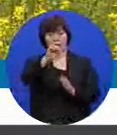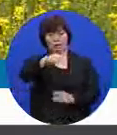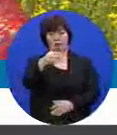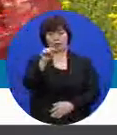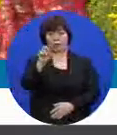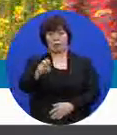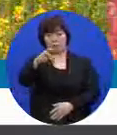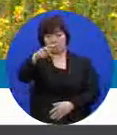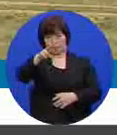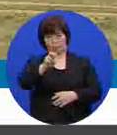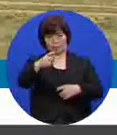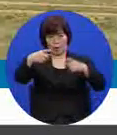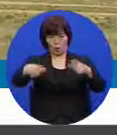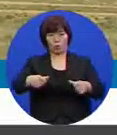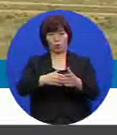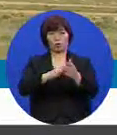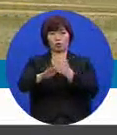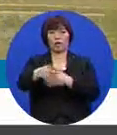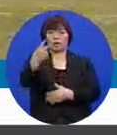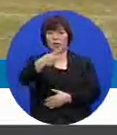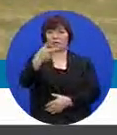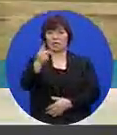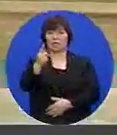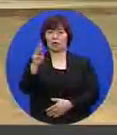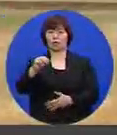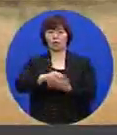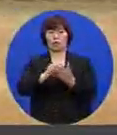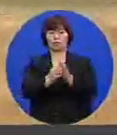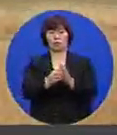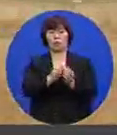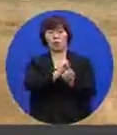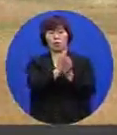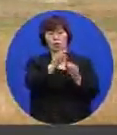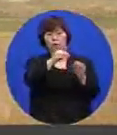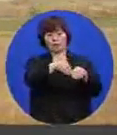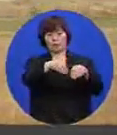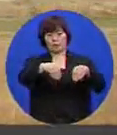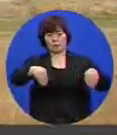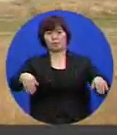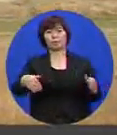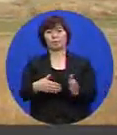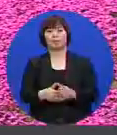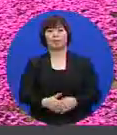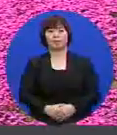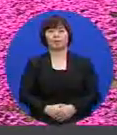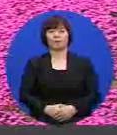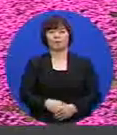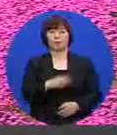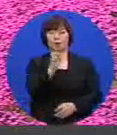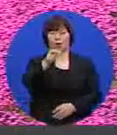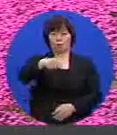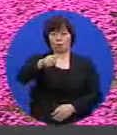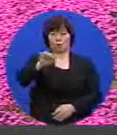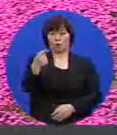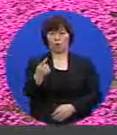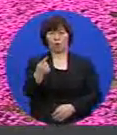연소재지 이주단지를 조성한 뒤 약 2km 구간에 걸쳐 꽃잔디를 심었습니다. 옥정호